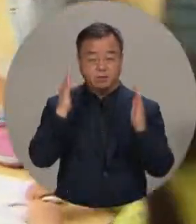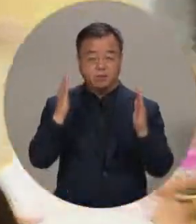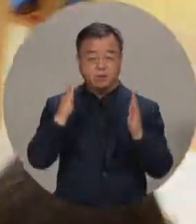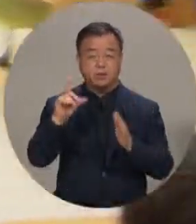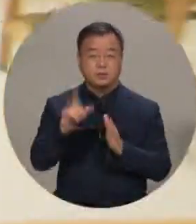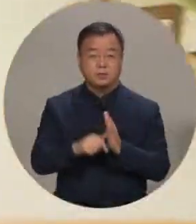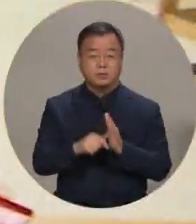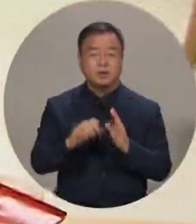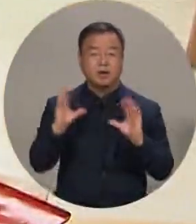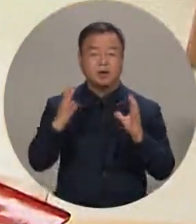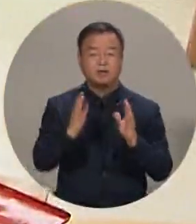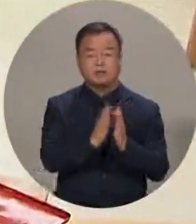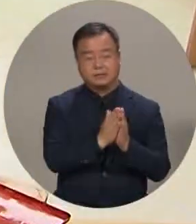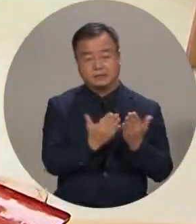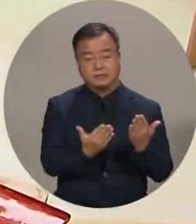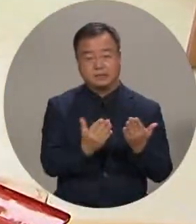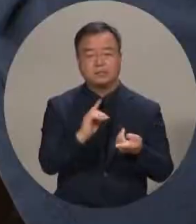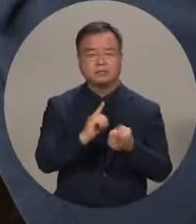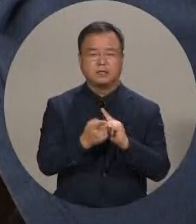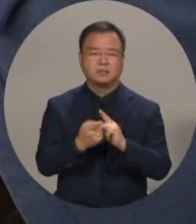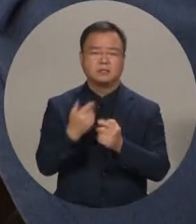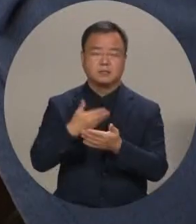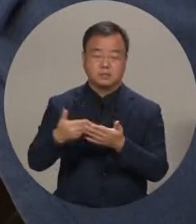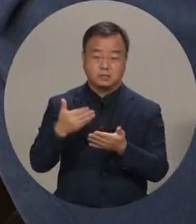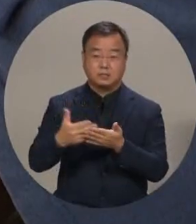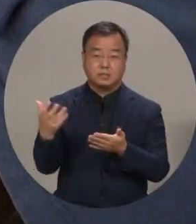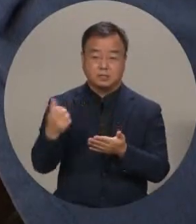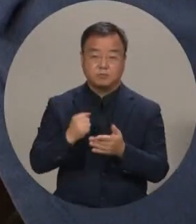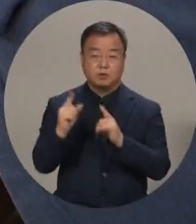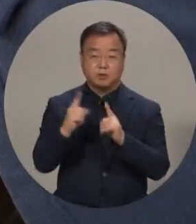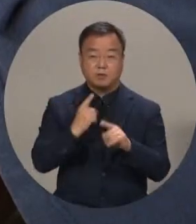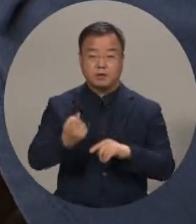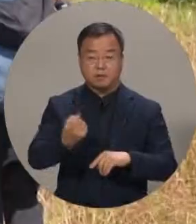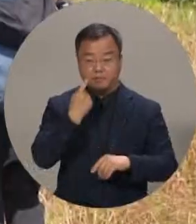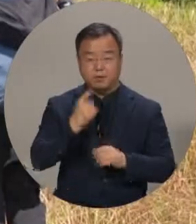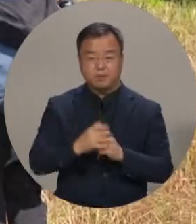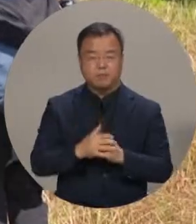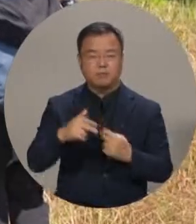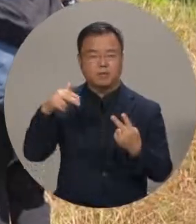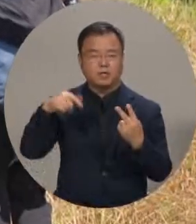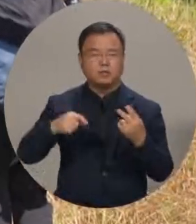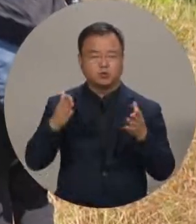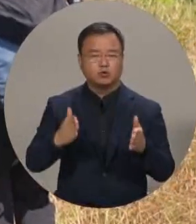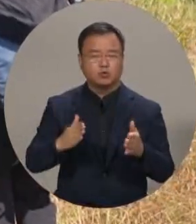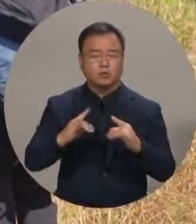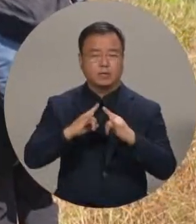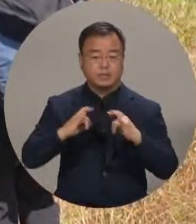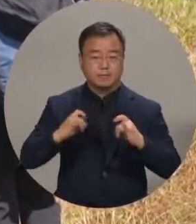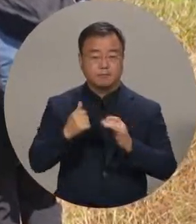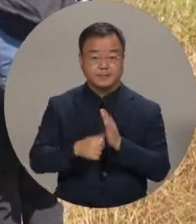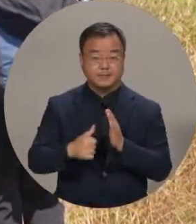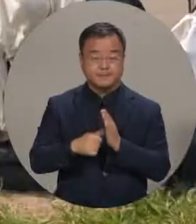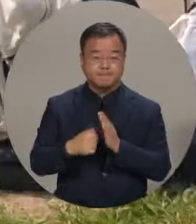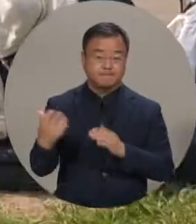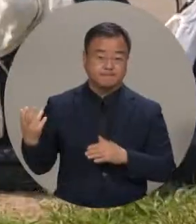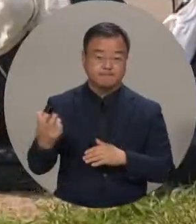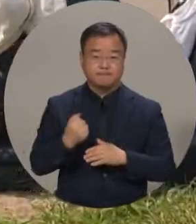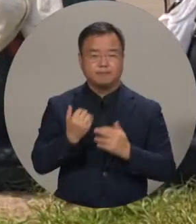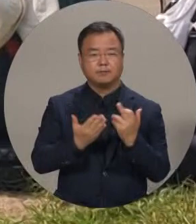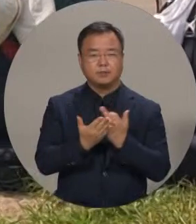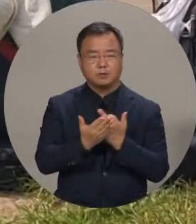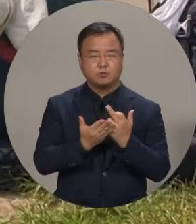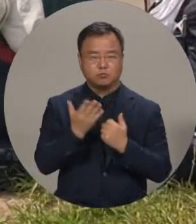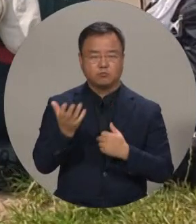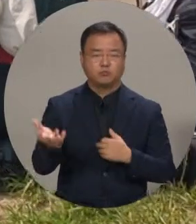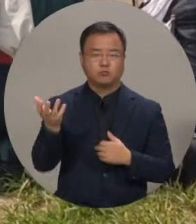아이들은 교과서 대신 직접 그린 그림으로 언어를 배웁니다 2주 동안 캠핑도구를 들고 다니면 제주도를 완주하는 사리